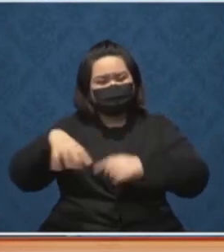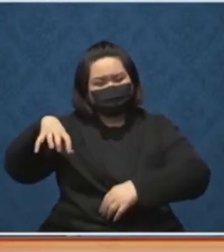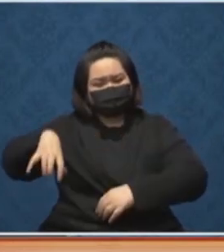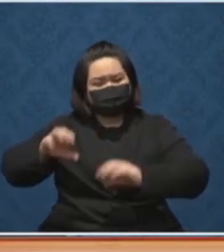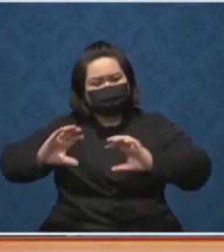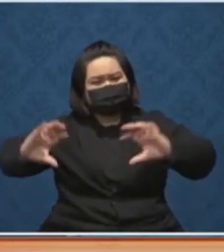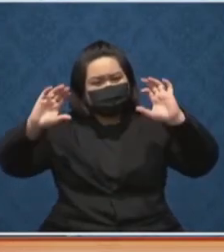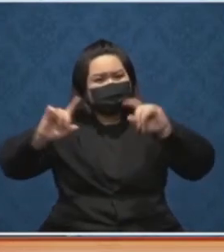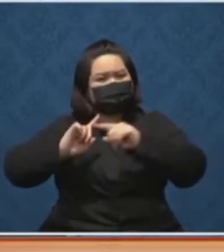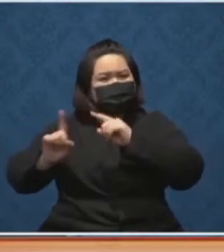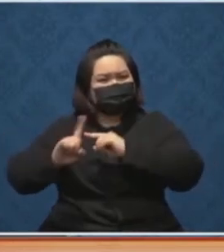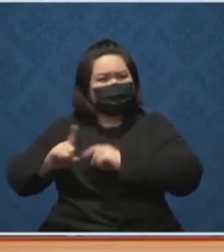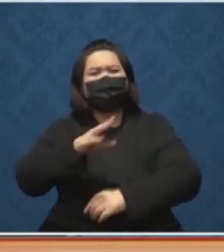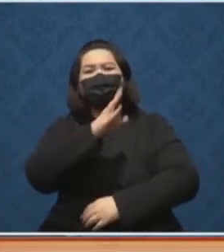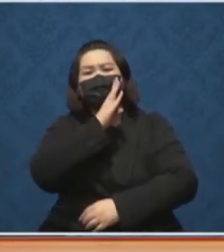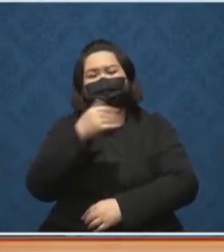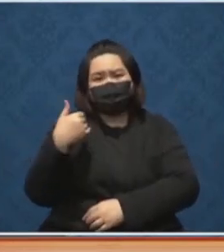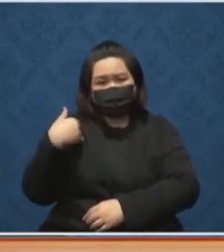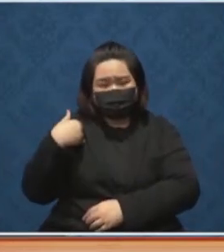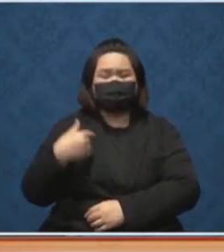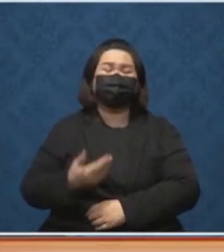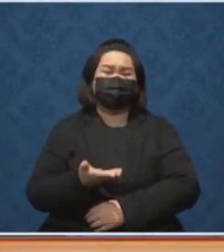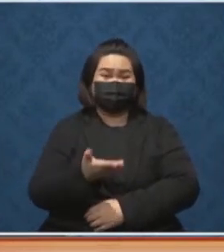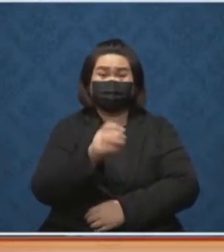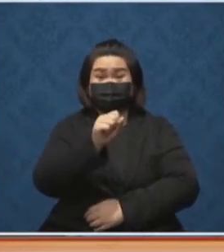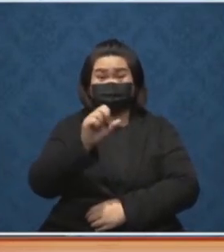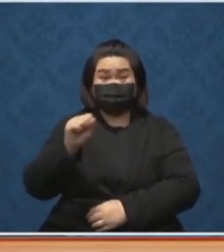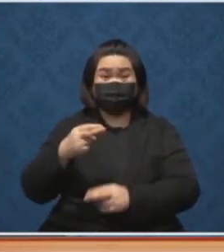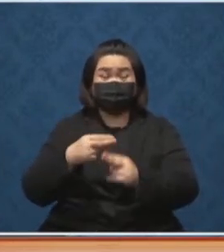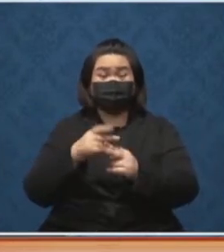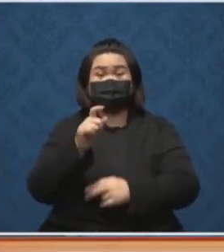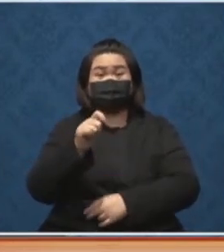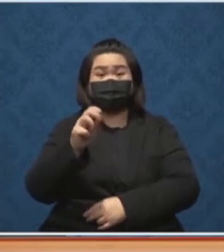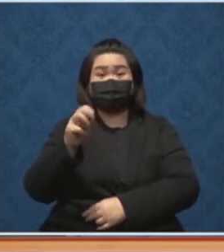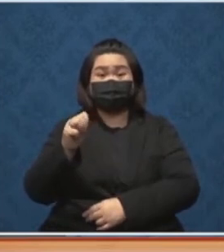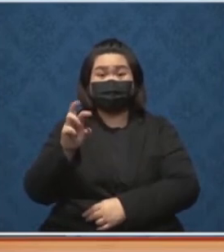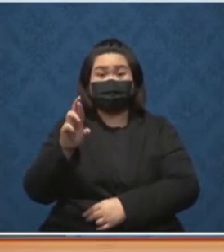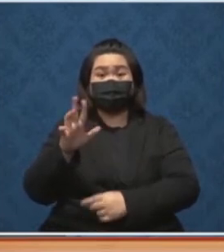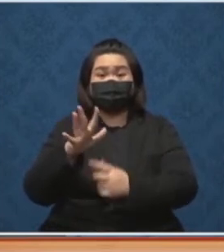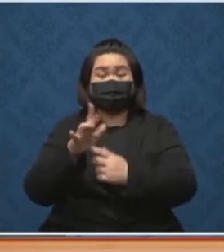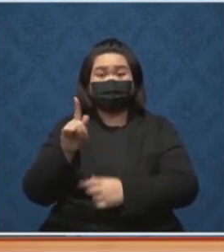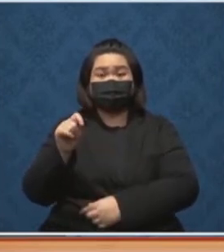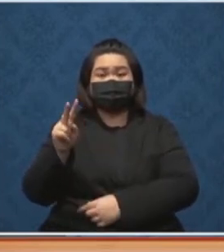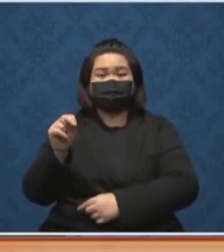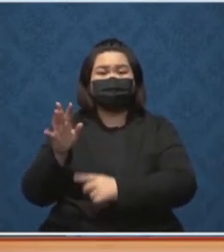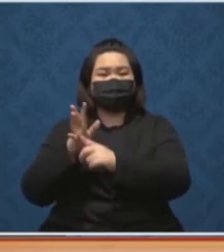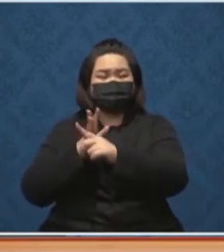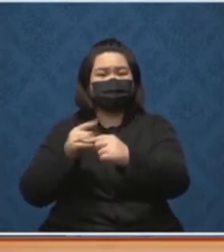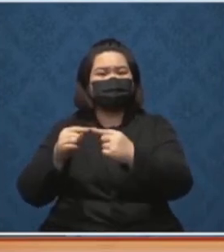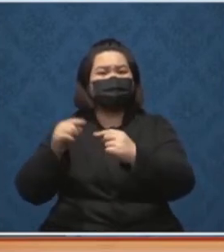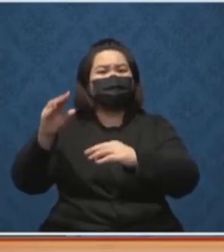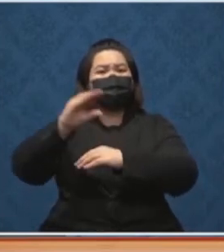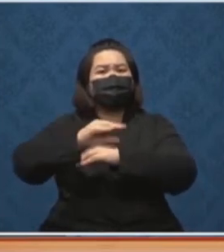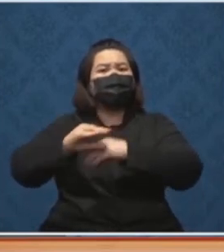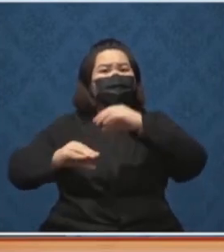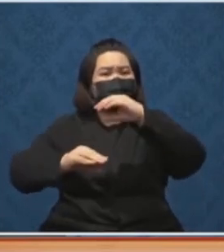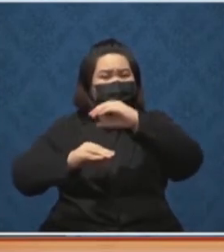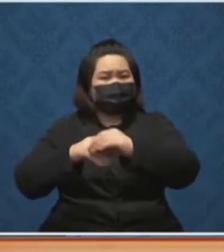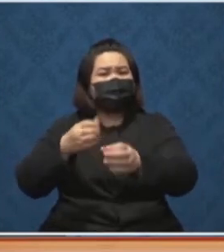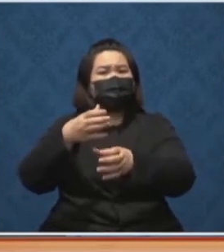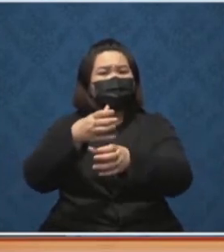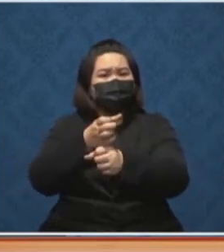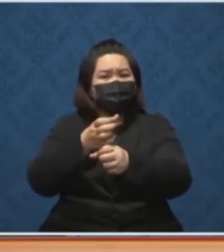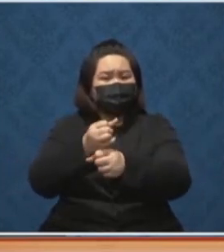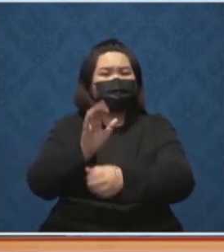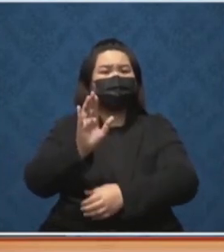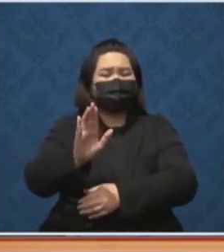ุขถ้ายังจำกได้ครั กรณนี้ทเพื่อนสมาชิ สอ ๆำรฐ อภิภั่ไว่ใคอการทจริโครงการก่อสร้างแทนประียสถาน อัดุษาวร